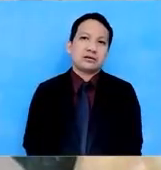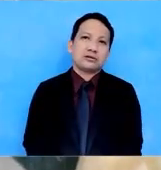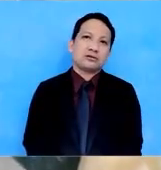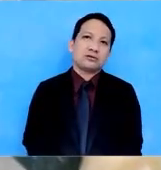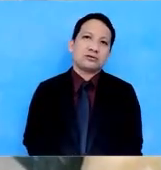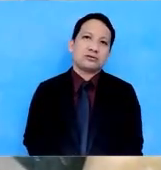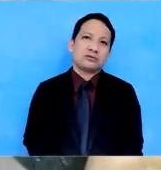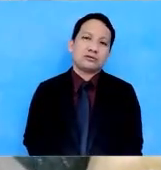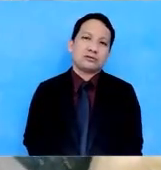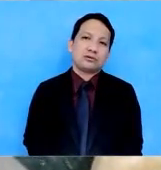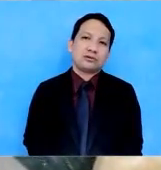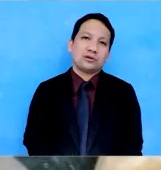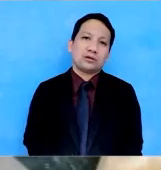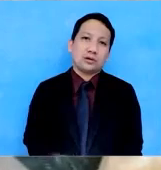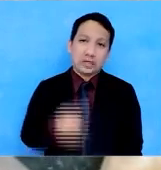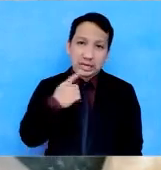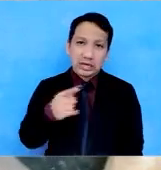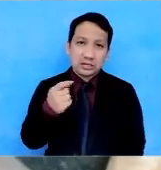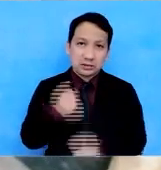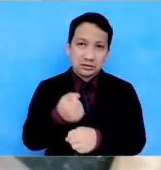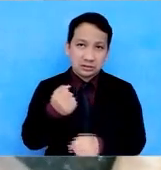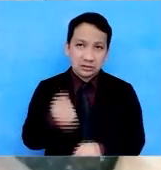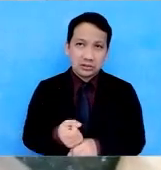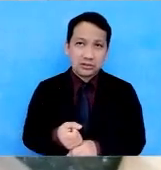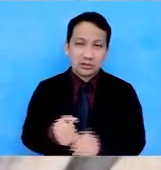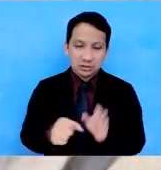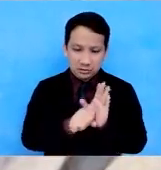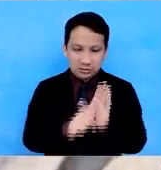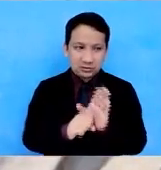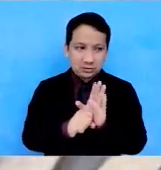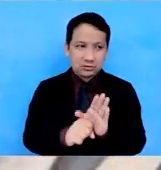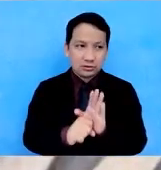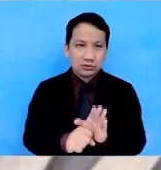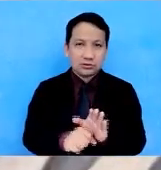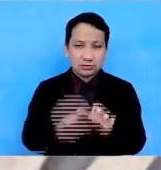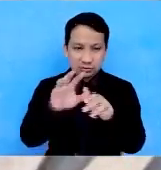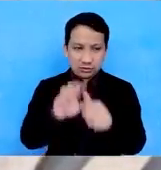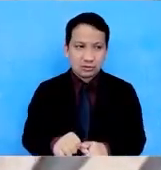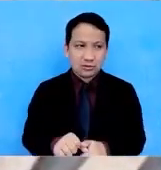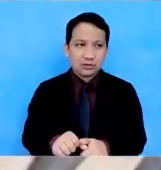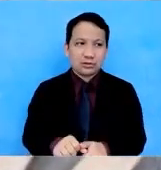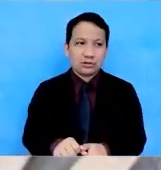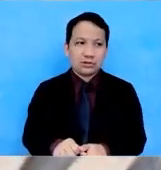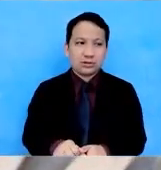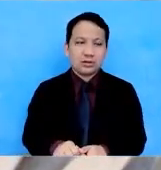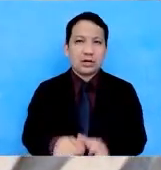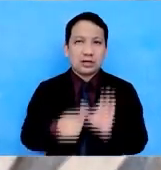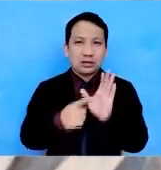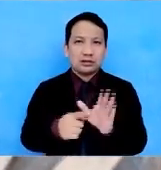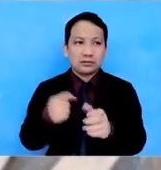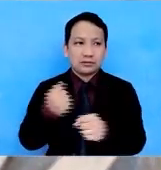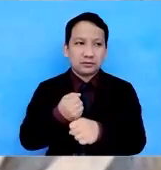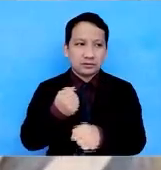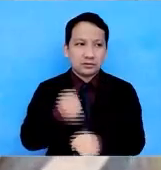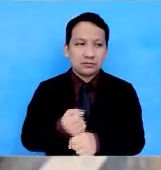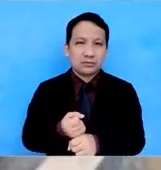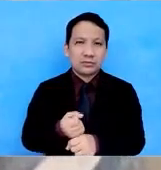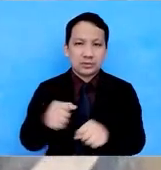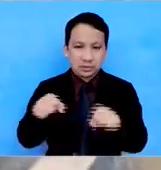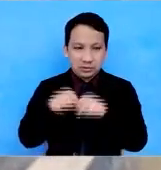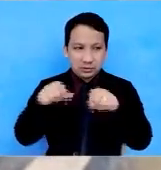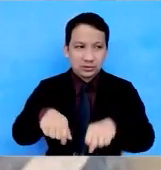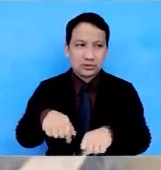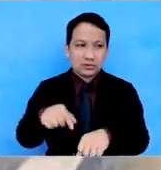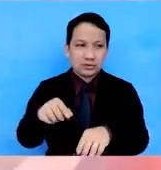Ang mga hulmahang ito, simbolo ng araw ng tradisyon at sining ng paggawa ng sapatos dito sa Marikina.